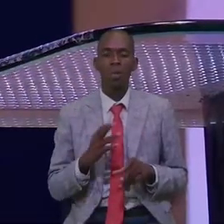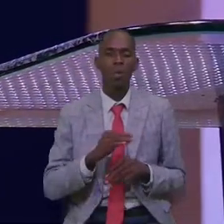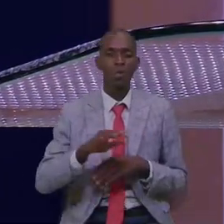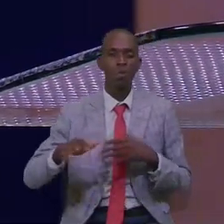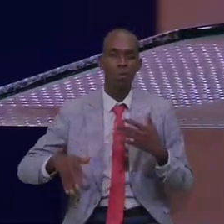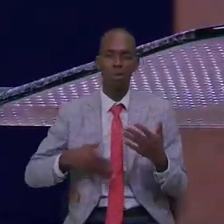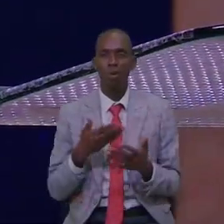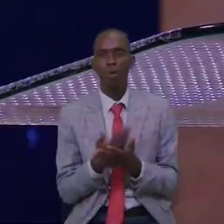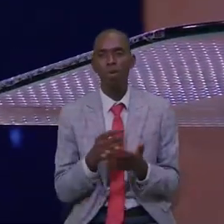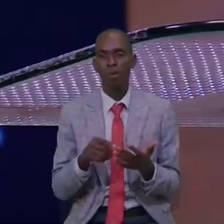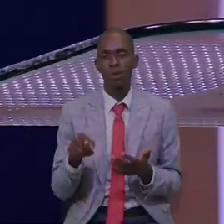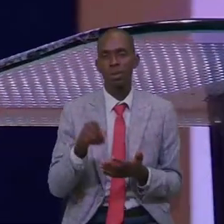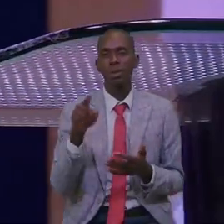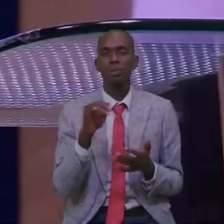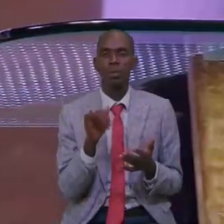pays.